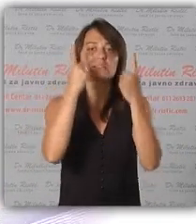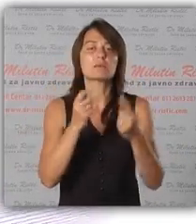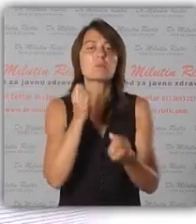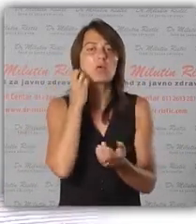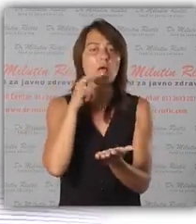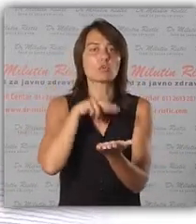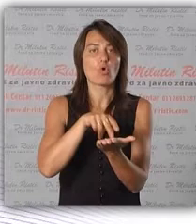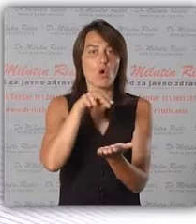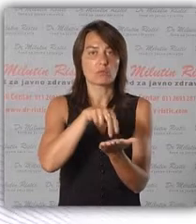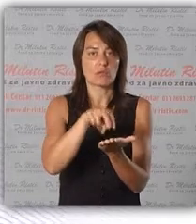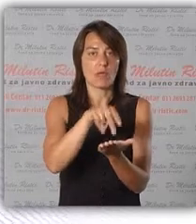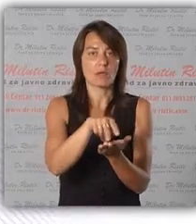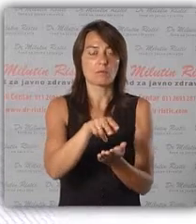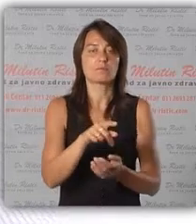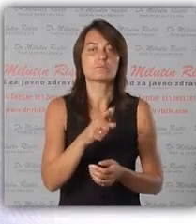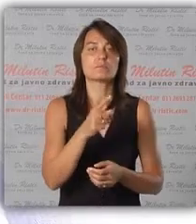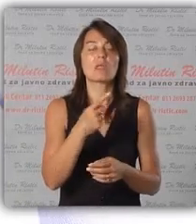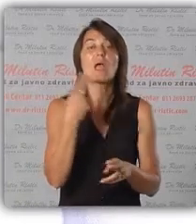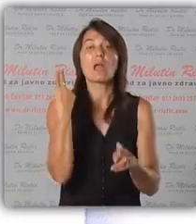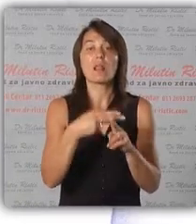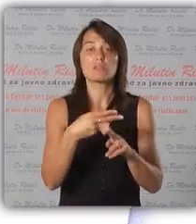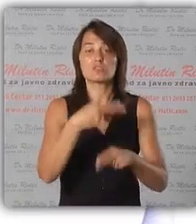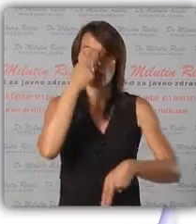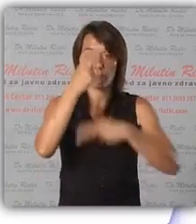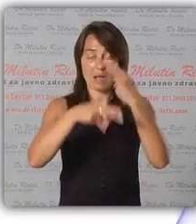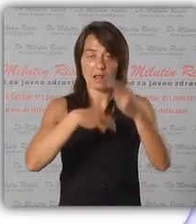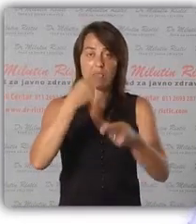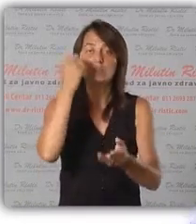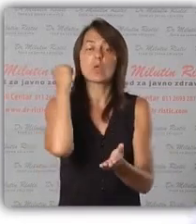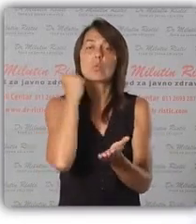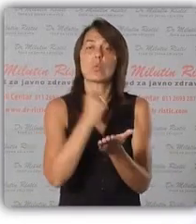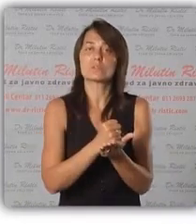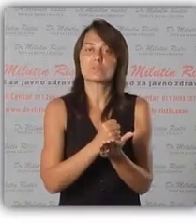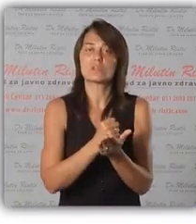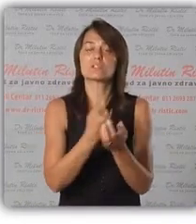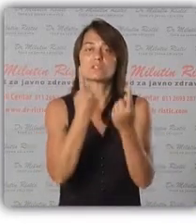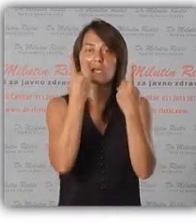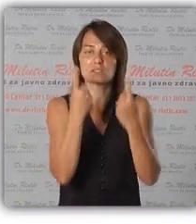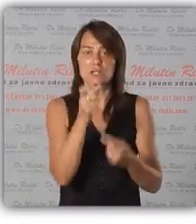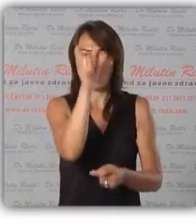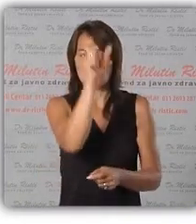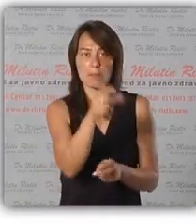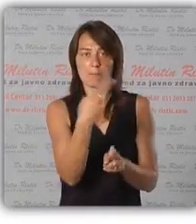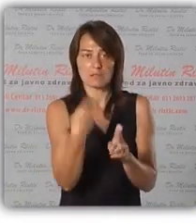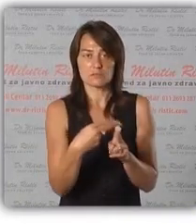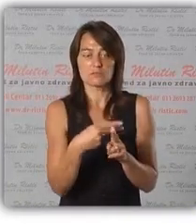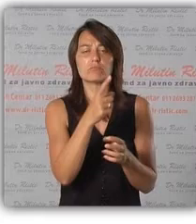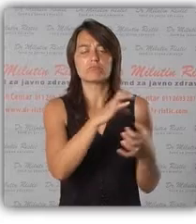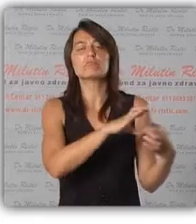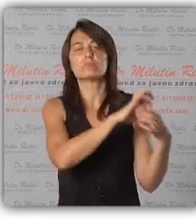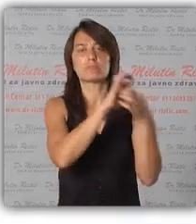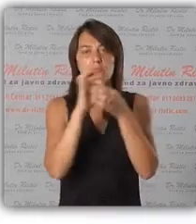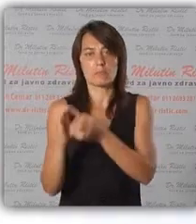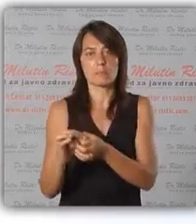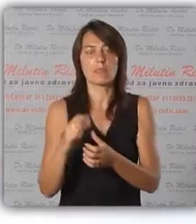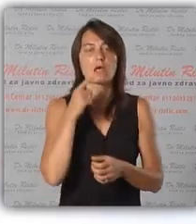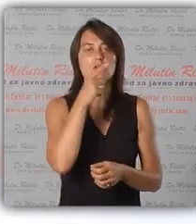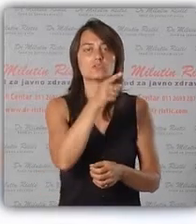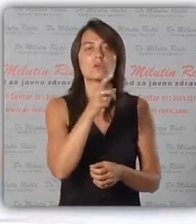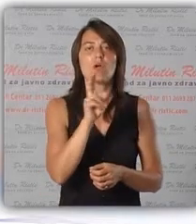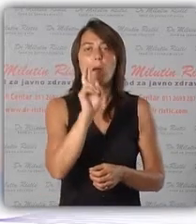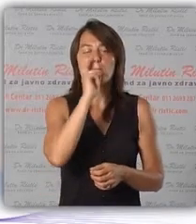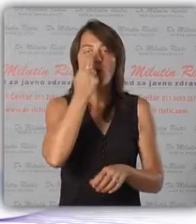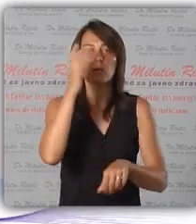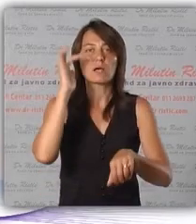glavobolja i nestabilnosti pri hodu. Dakle, kliničkim pregledom se utvrdi status pacijenta, najčešće